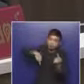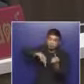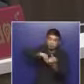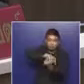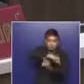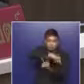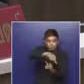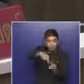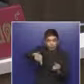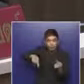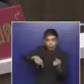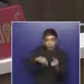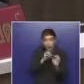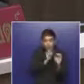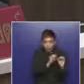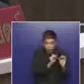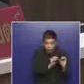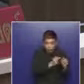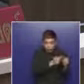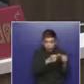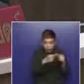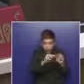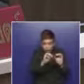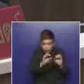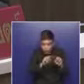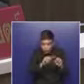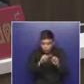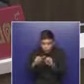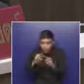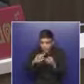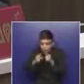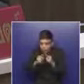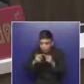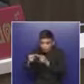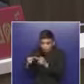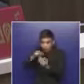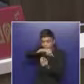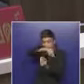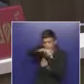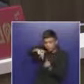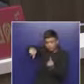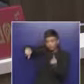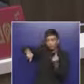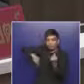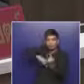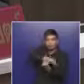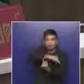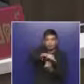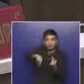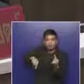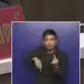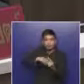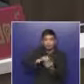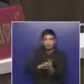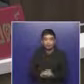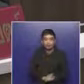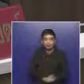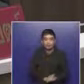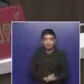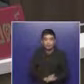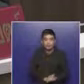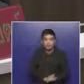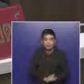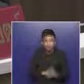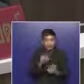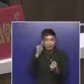คือวงจรที่ไปสู่นิโรธวานนะนิโรธวานก็คือไปสู่ที่นิโรธก็คือว่าไปส